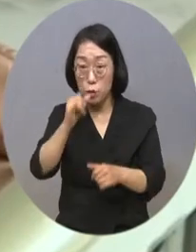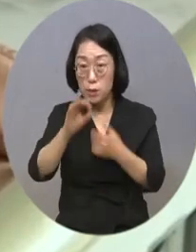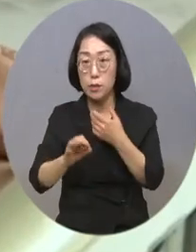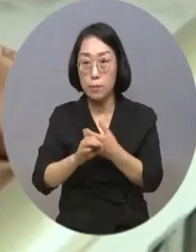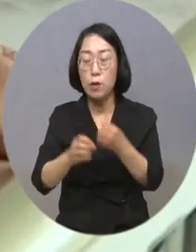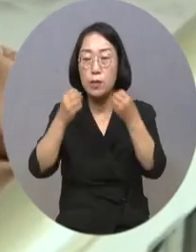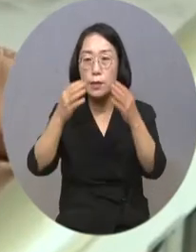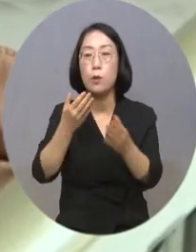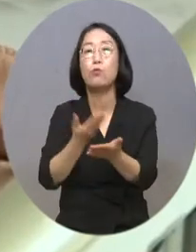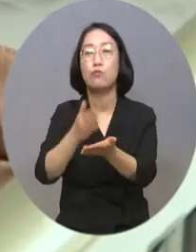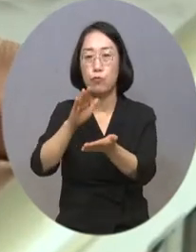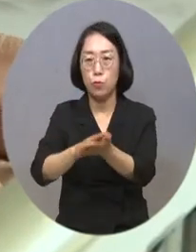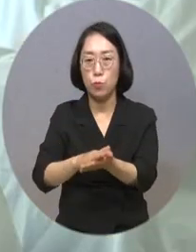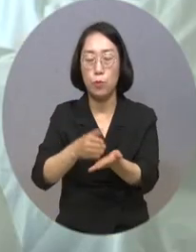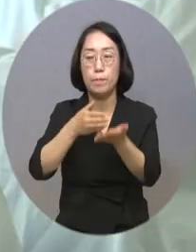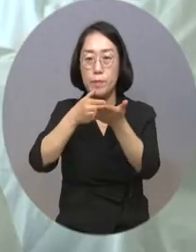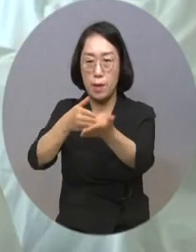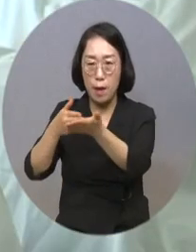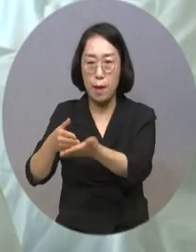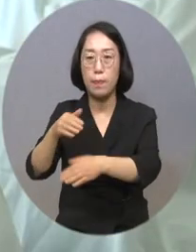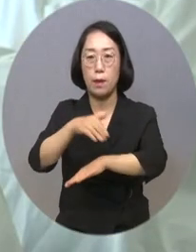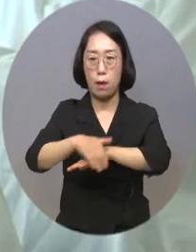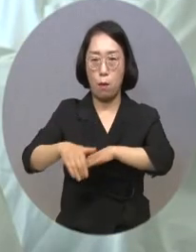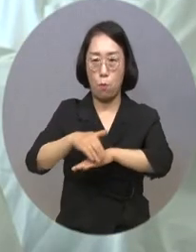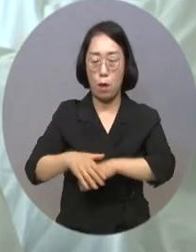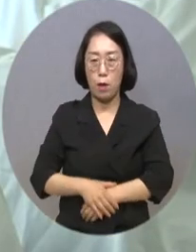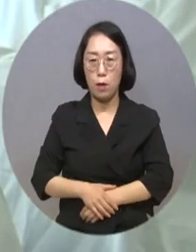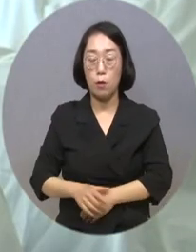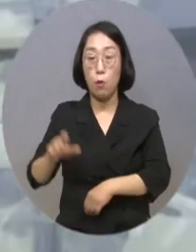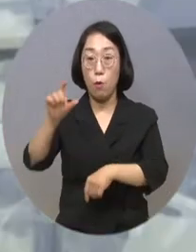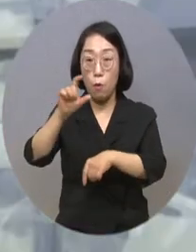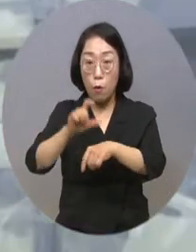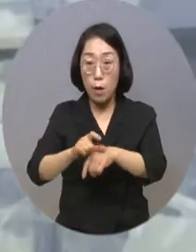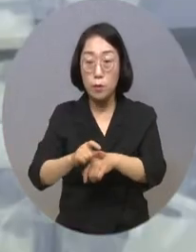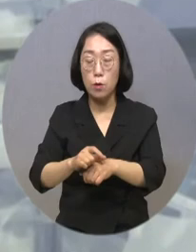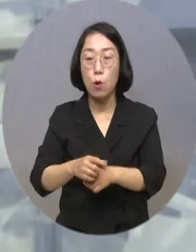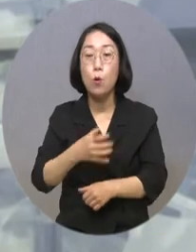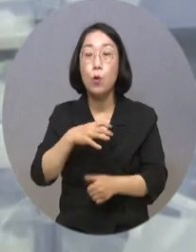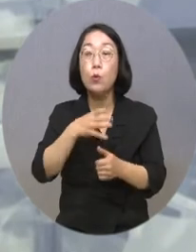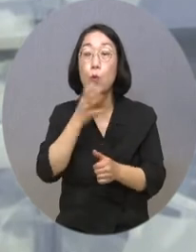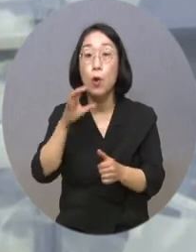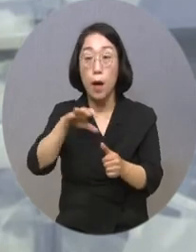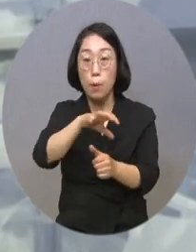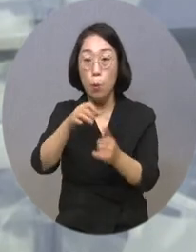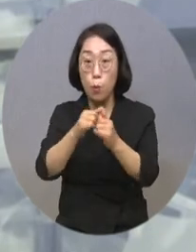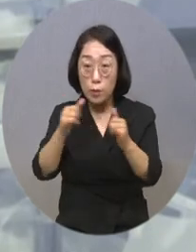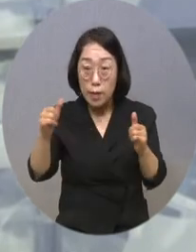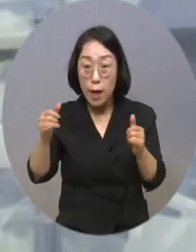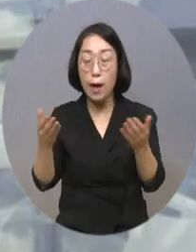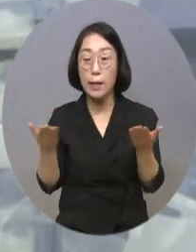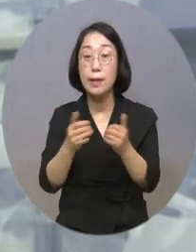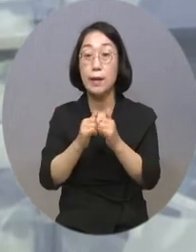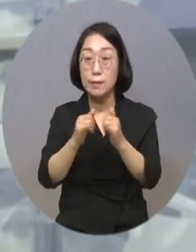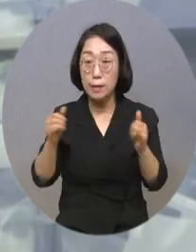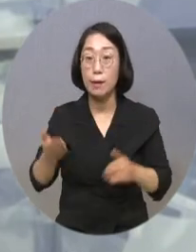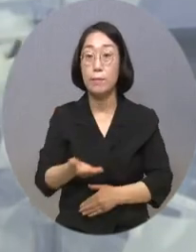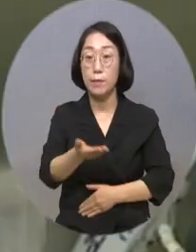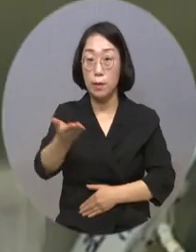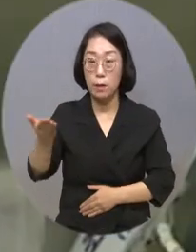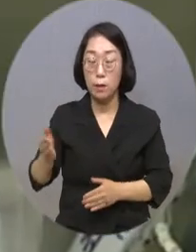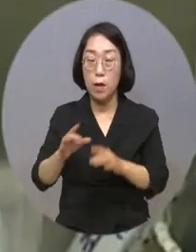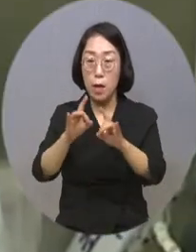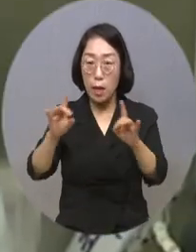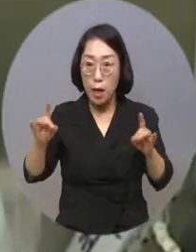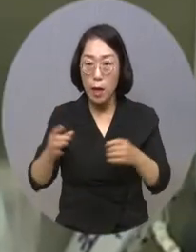행정지도를 할 계획입니다 이와 함께 요양보호사 든 요양 시설 종사자의 대해서는 개인 보호구